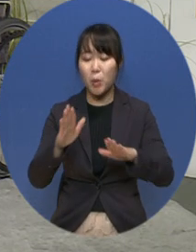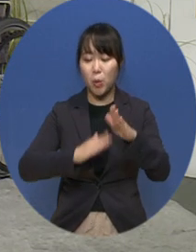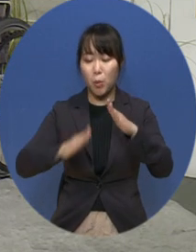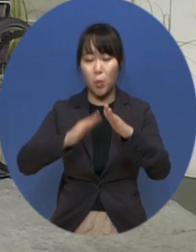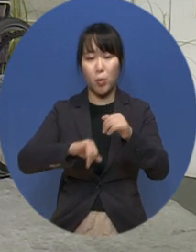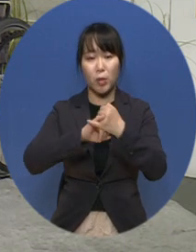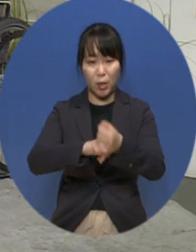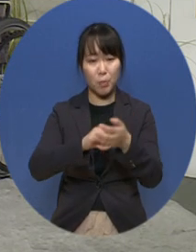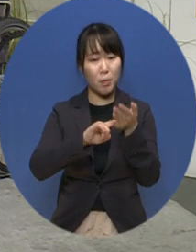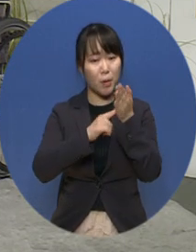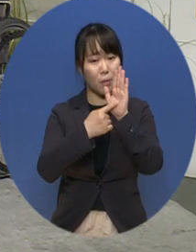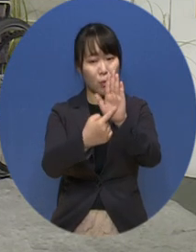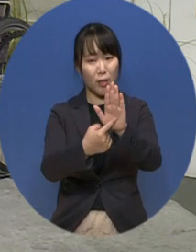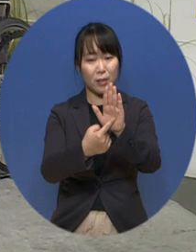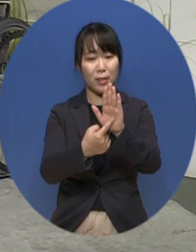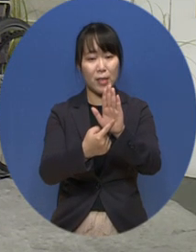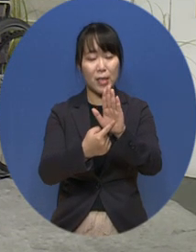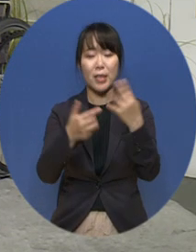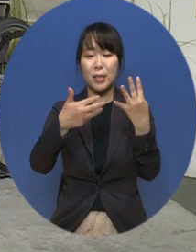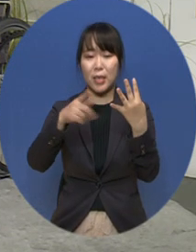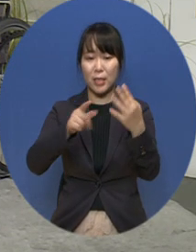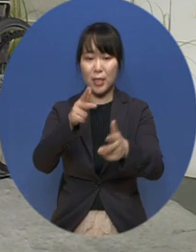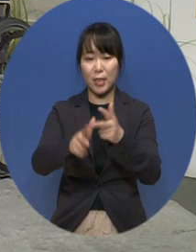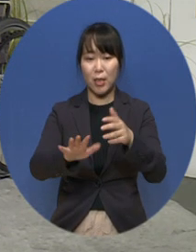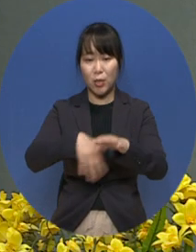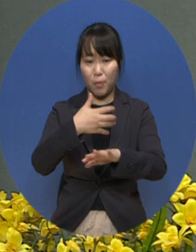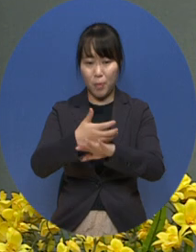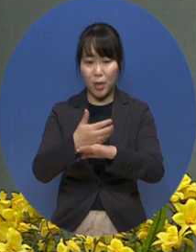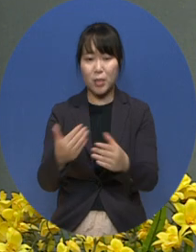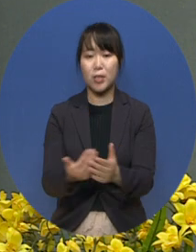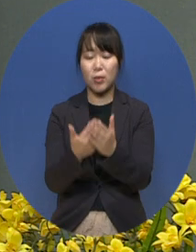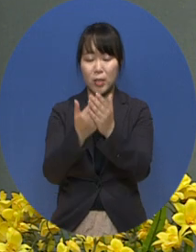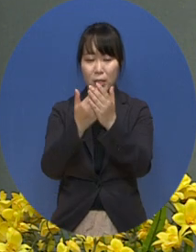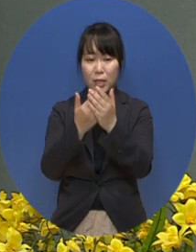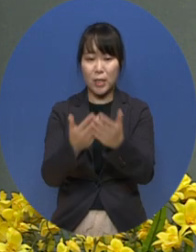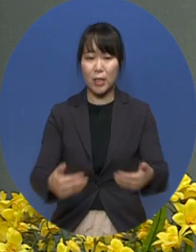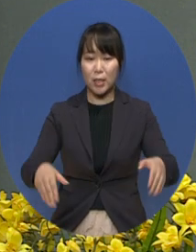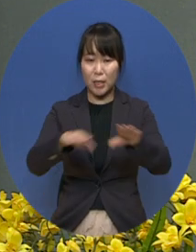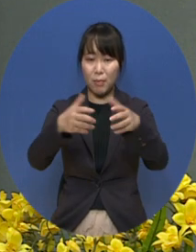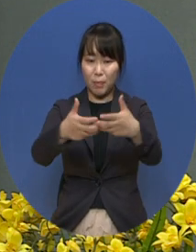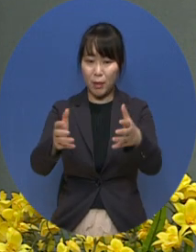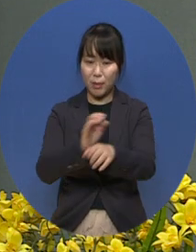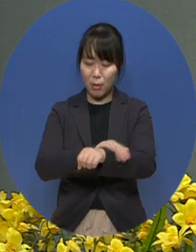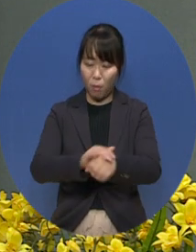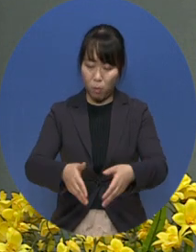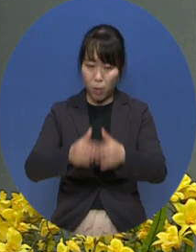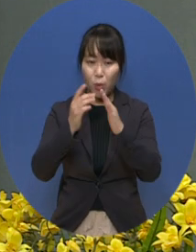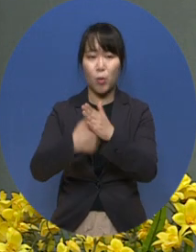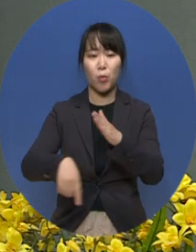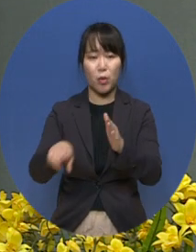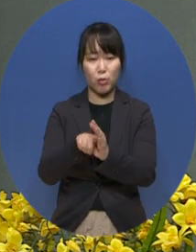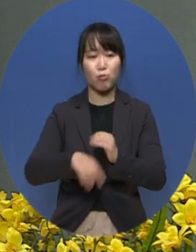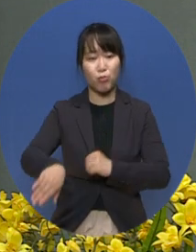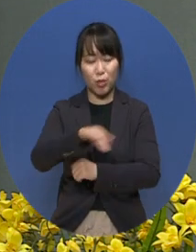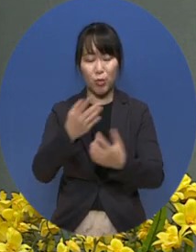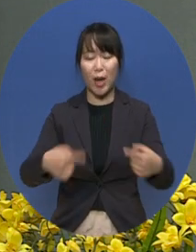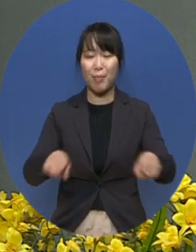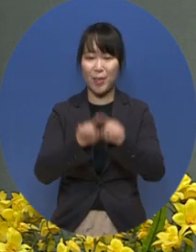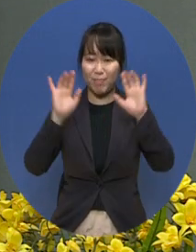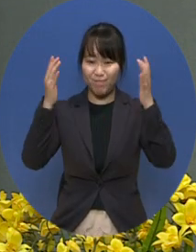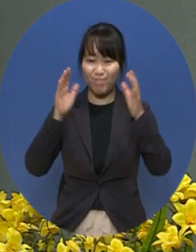내세웠던 예 그 4차 산업 혁명 전쟁 벨트 뭐 잘 구축될 수 있도록 저희도 함께